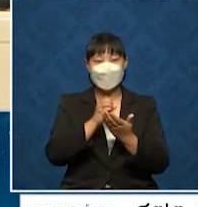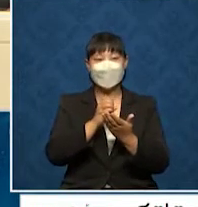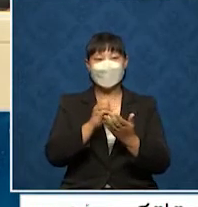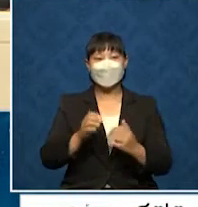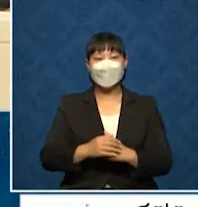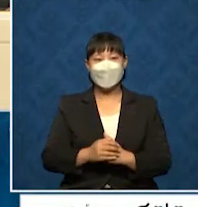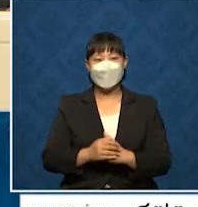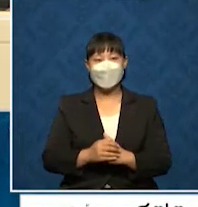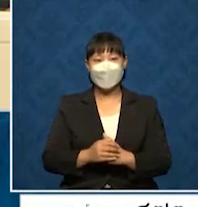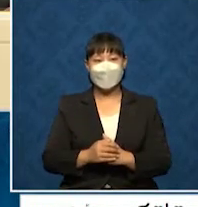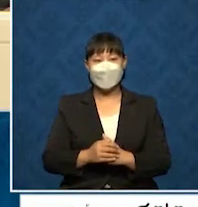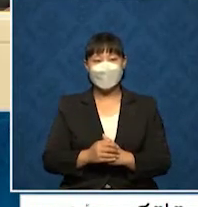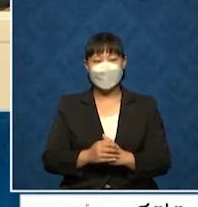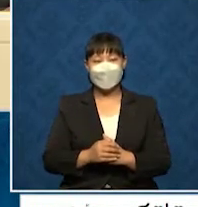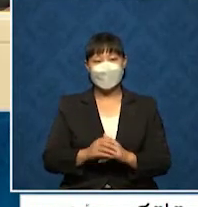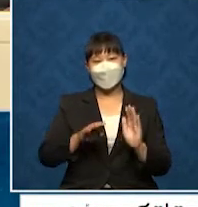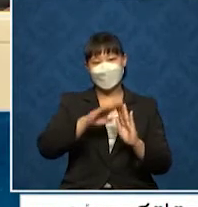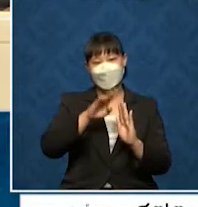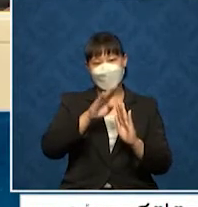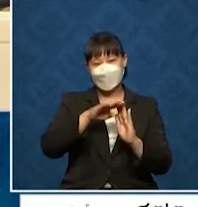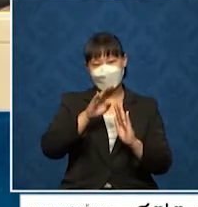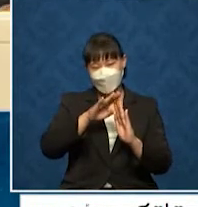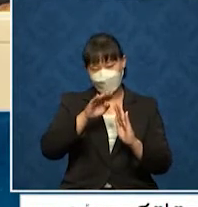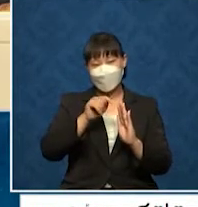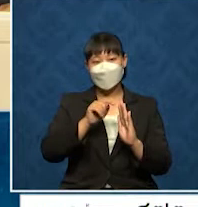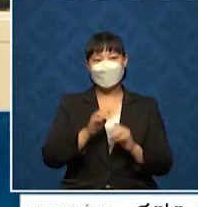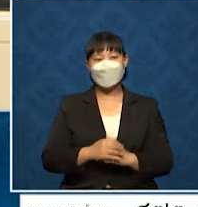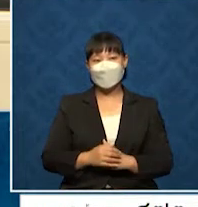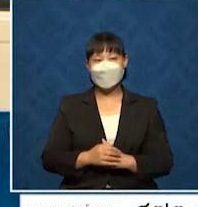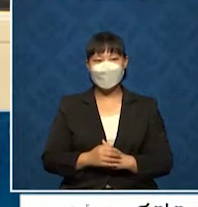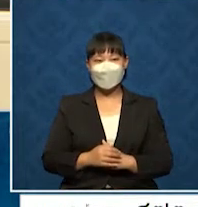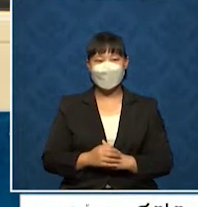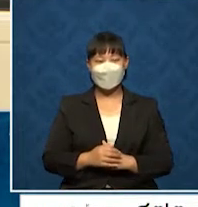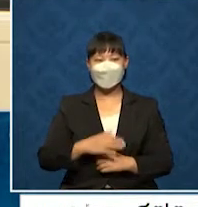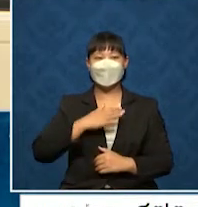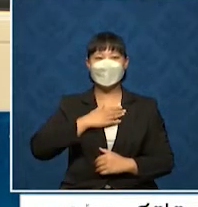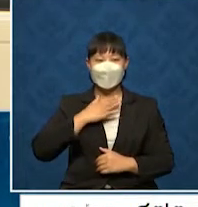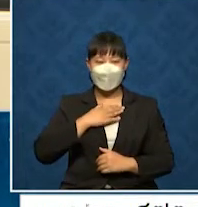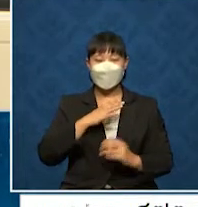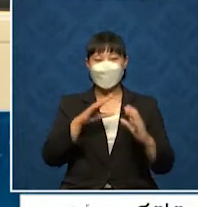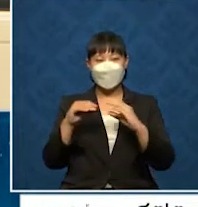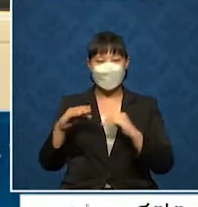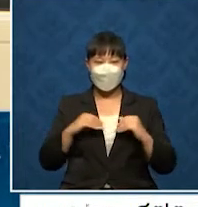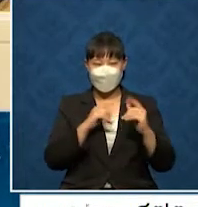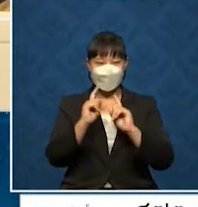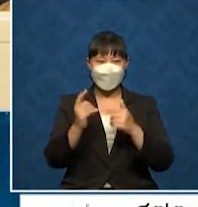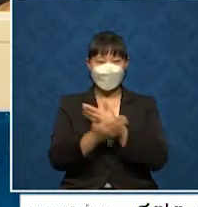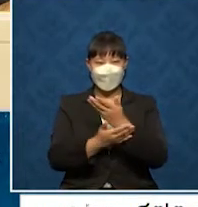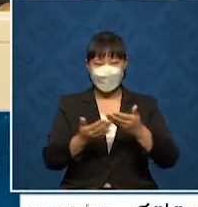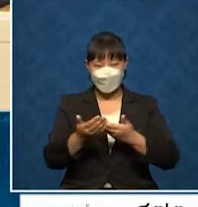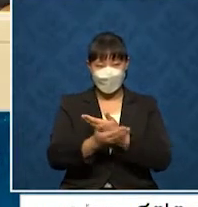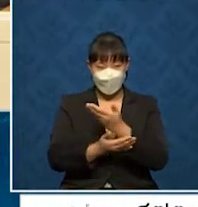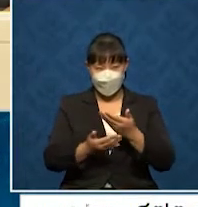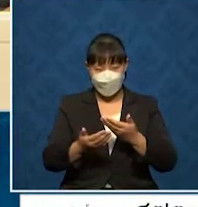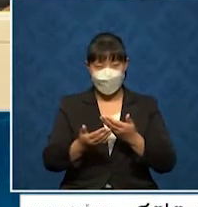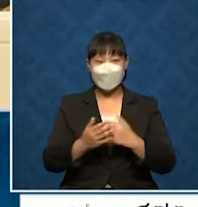ที่สามเหลี่ยมทองคำผมได้ประชุมปรึกษาหารือกับ